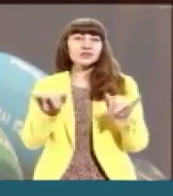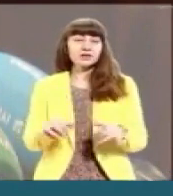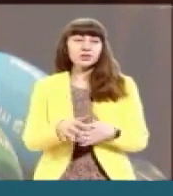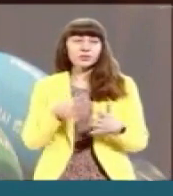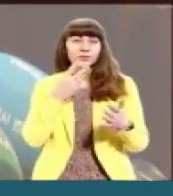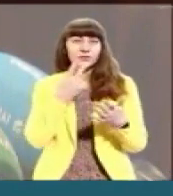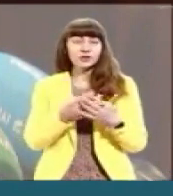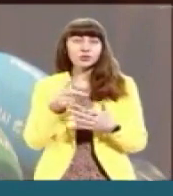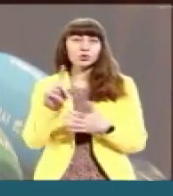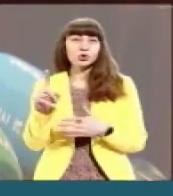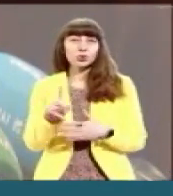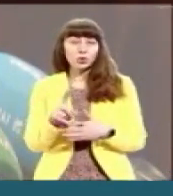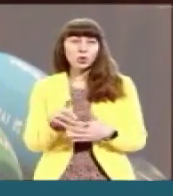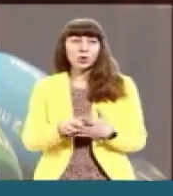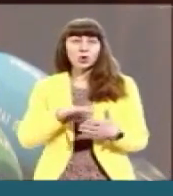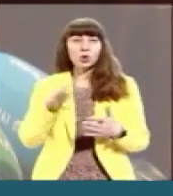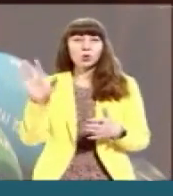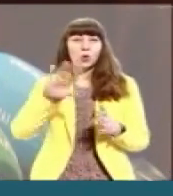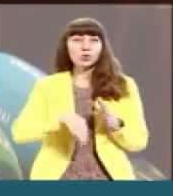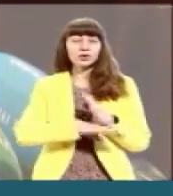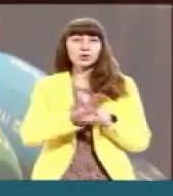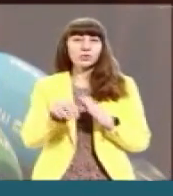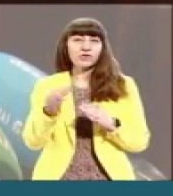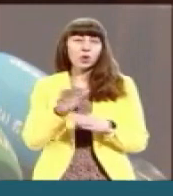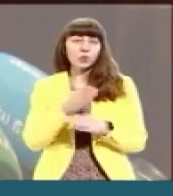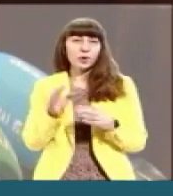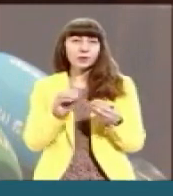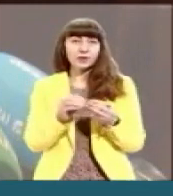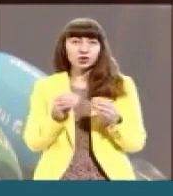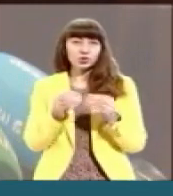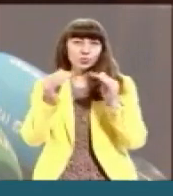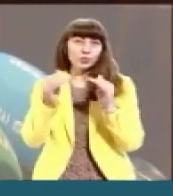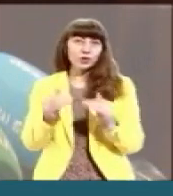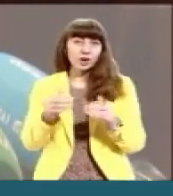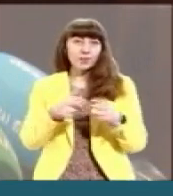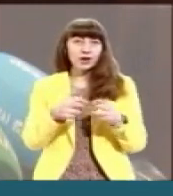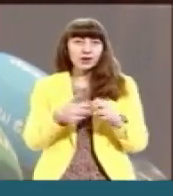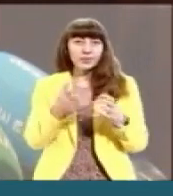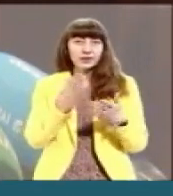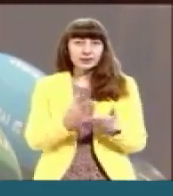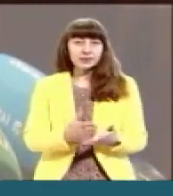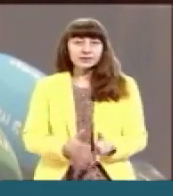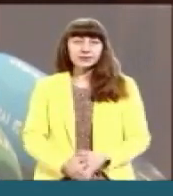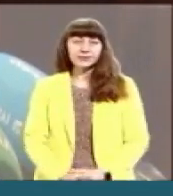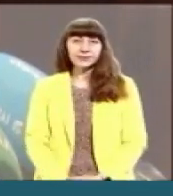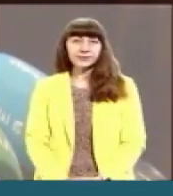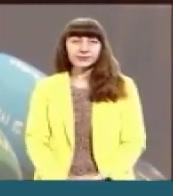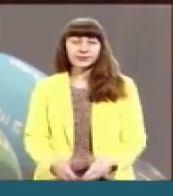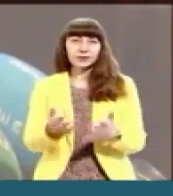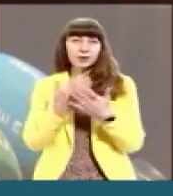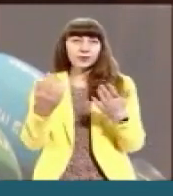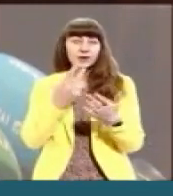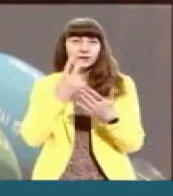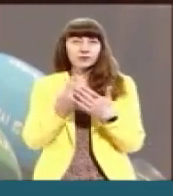Мы видим, что по горнодобывающей отрасли по-прежнему проблемы существуют. Мы видим,